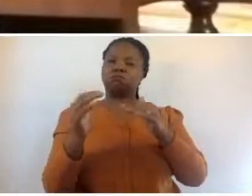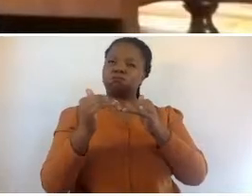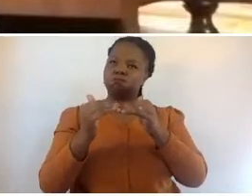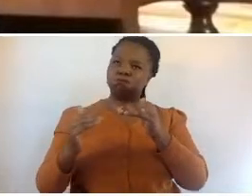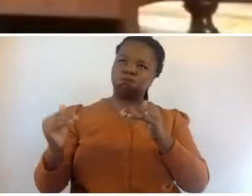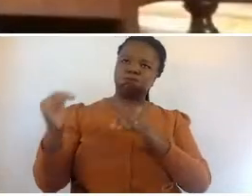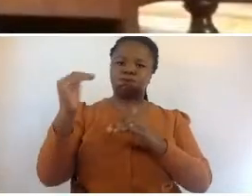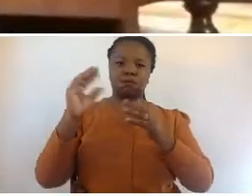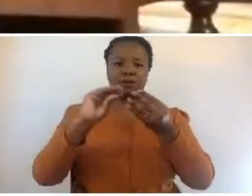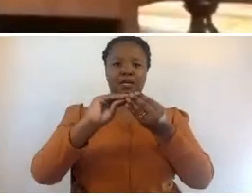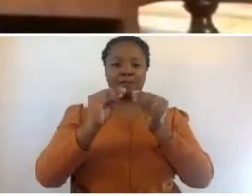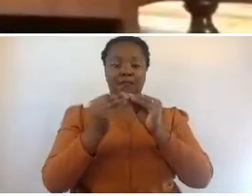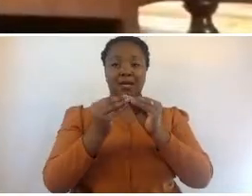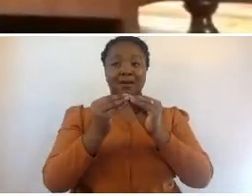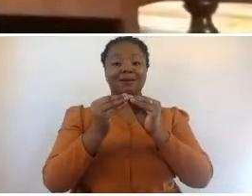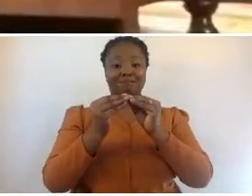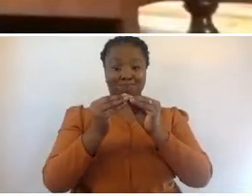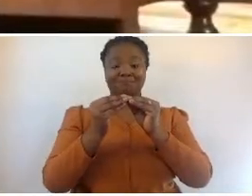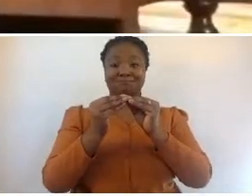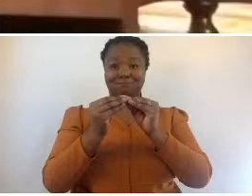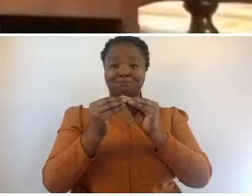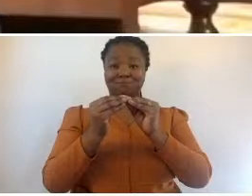monde entier.